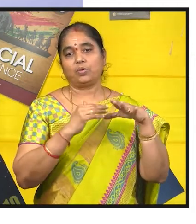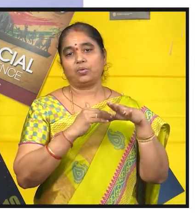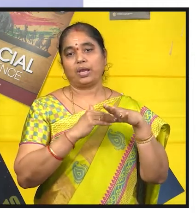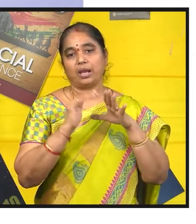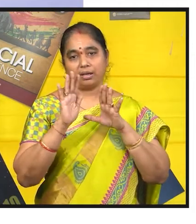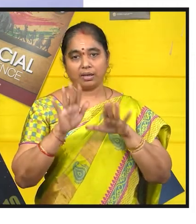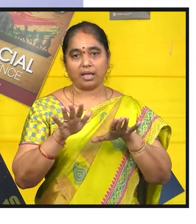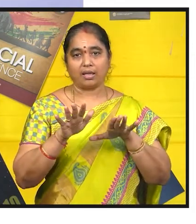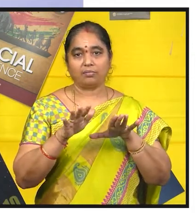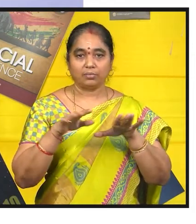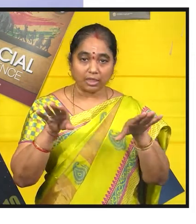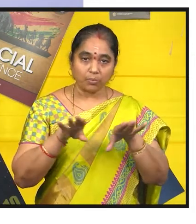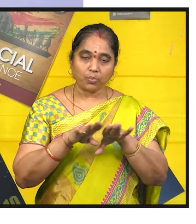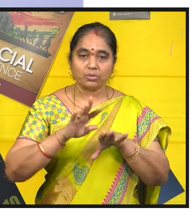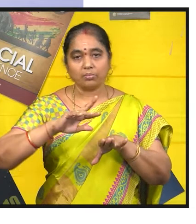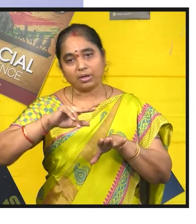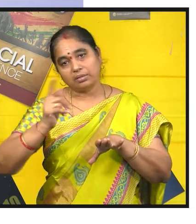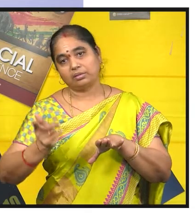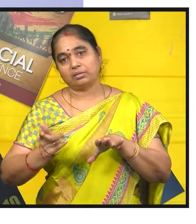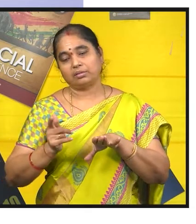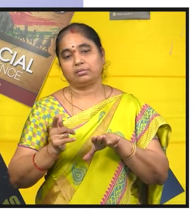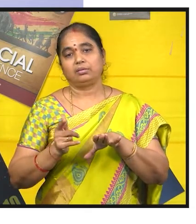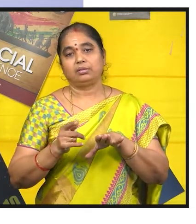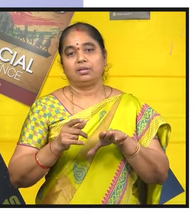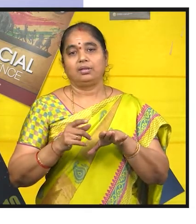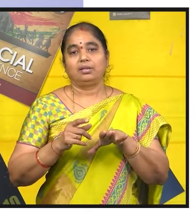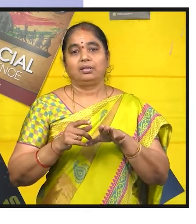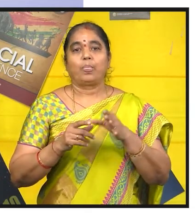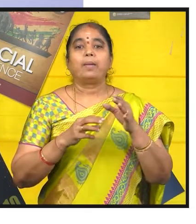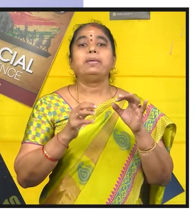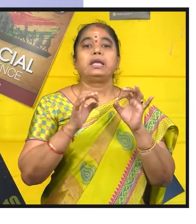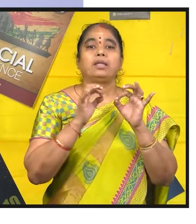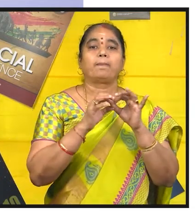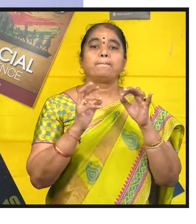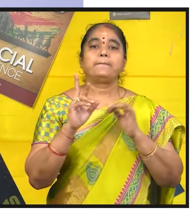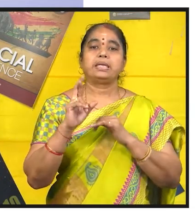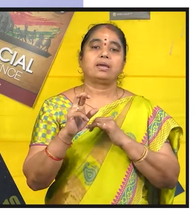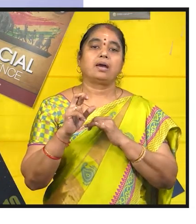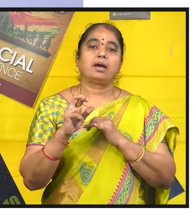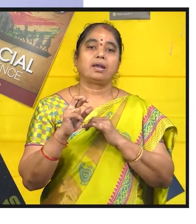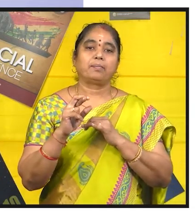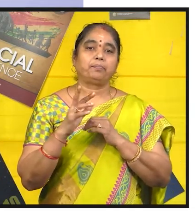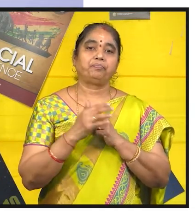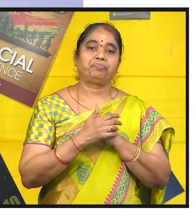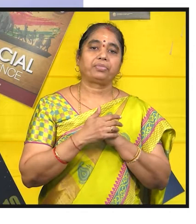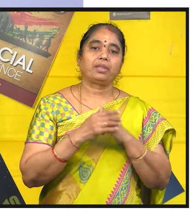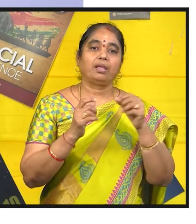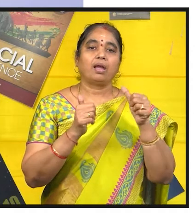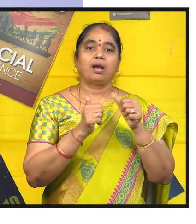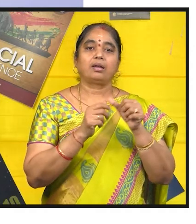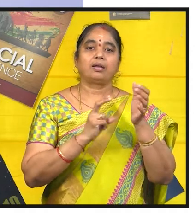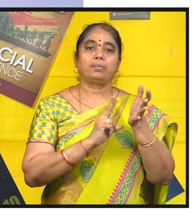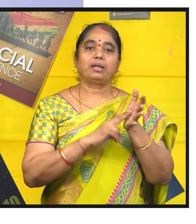எலக்ட்ரான்கள் நிரம்புகிறது. இதே போல அடுத்ததுக்கு வந்தோம் அப்படின்னு சொன்னால் பெர்லியத்தை சொல்கிறோம். பெர்லியத்தை பொறுத்த வரைக்கும் அணு எண்